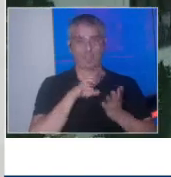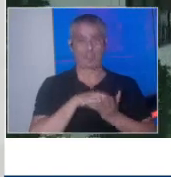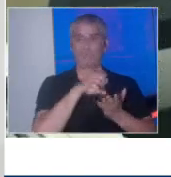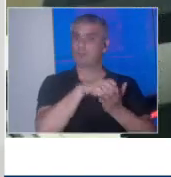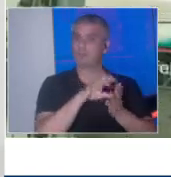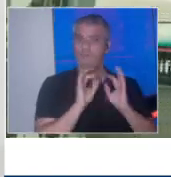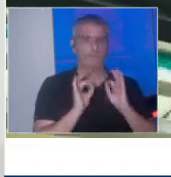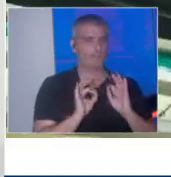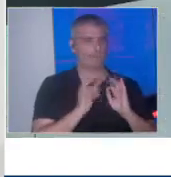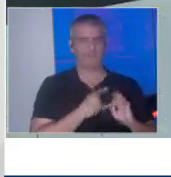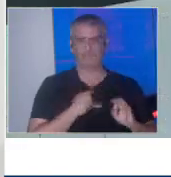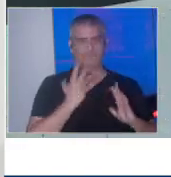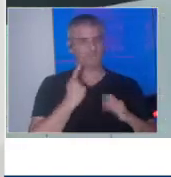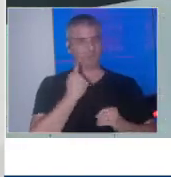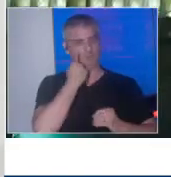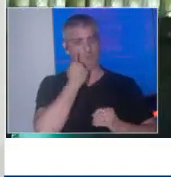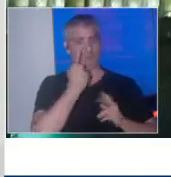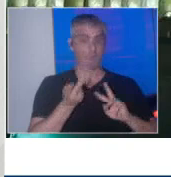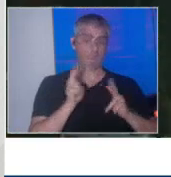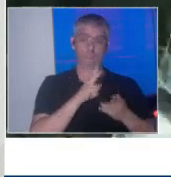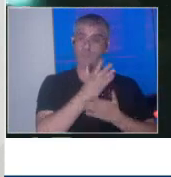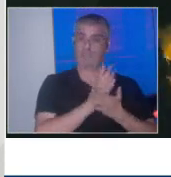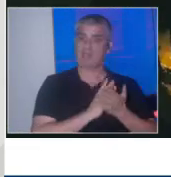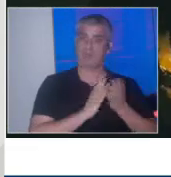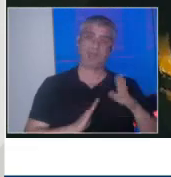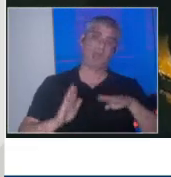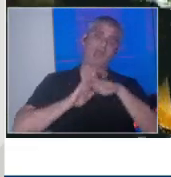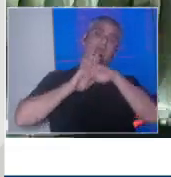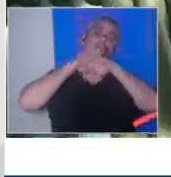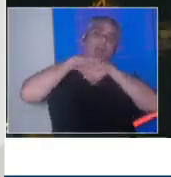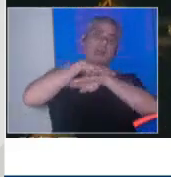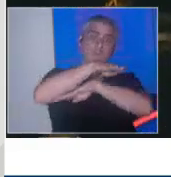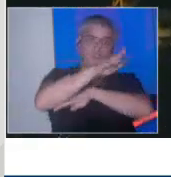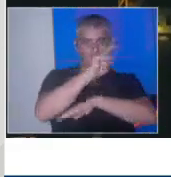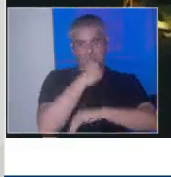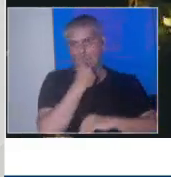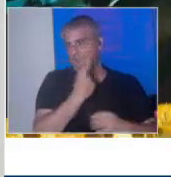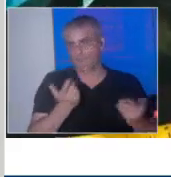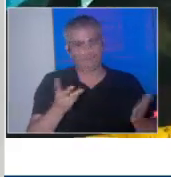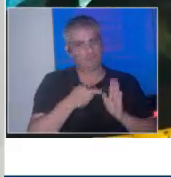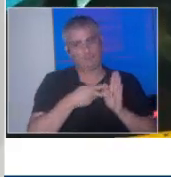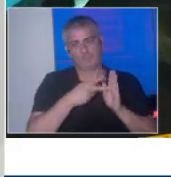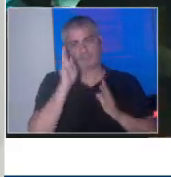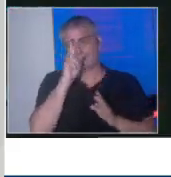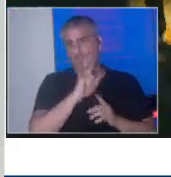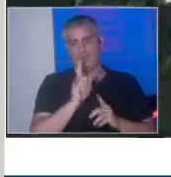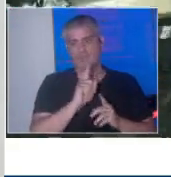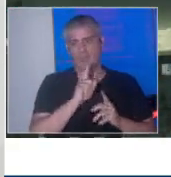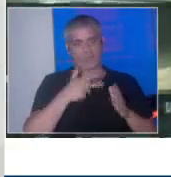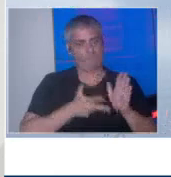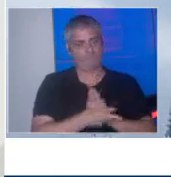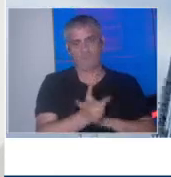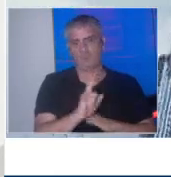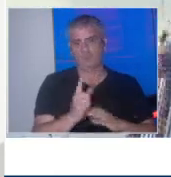לתחנה, וזו באמת חוויה מאוד מאוד מרשימה. לעומת זאת, בחלק שנמצא מעל הקרקע, צריך להזכיר, מדובר ברכבת קלה ולא במערכת